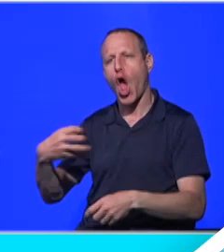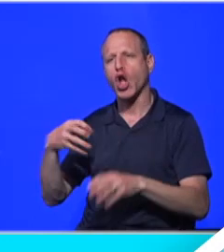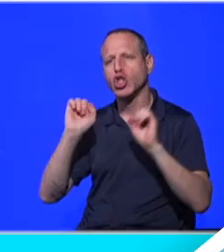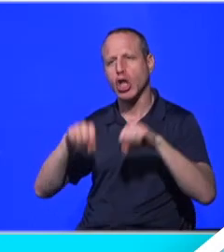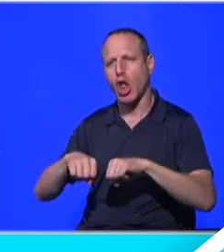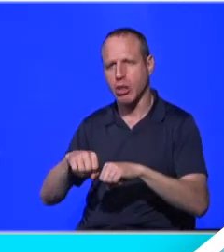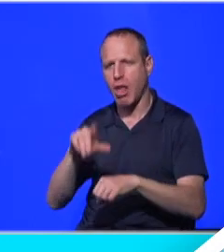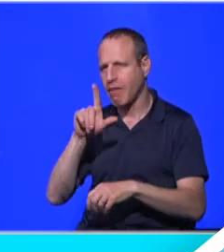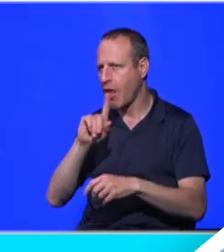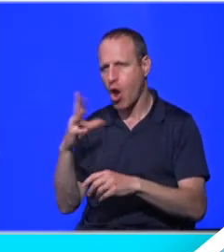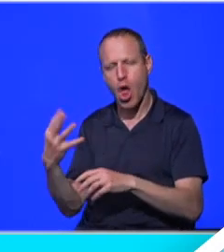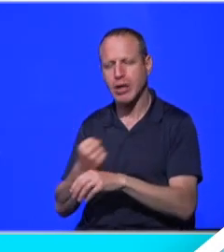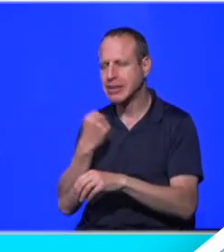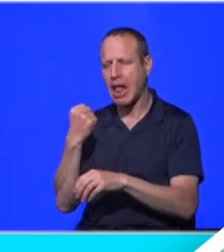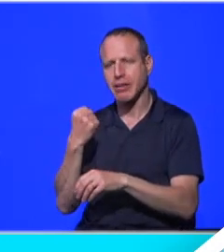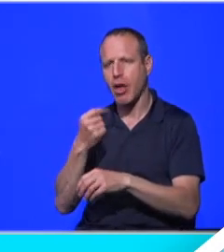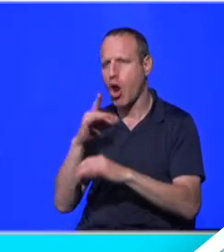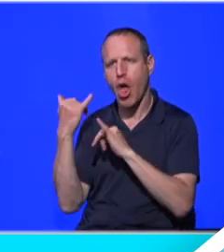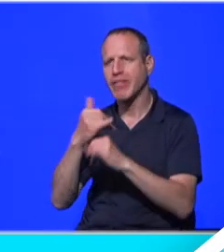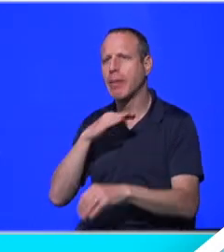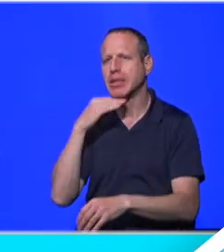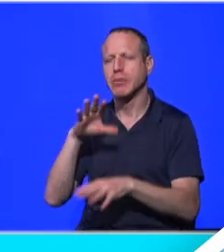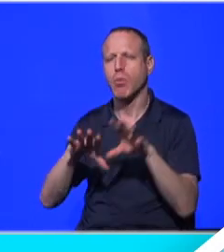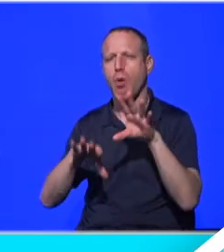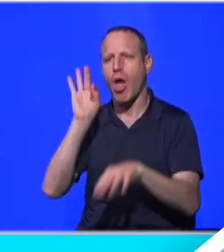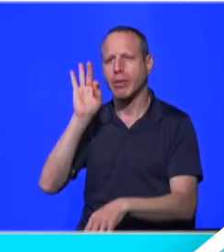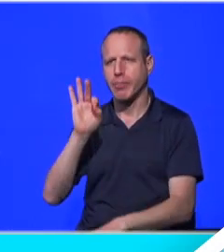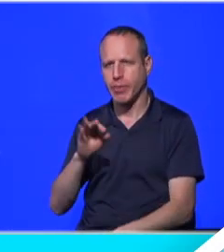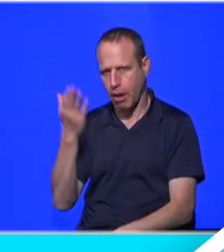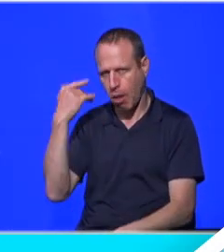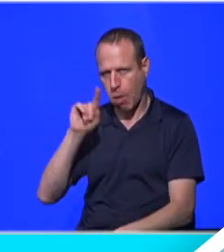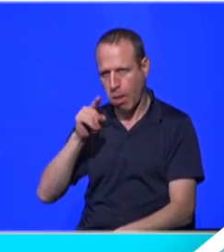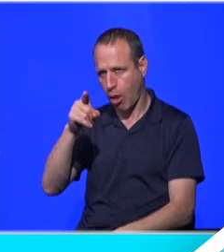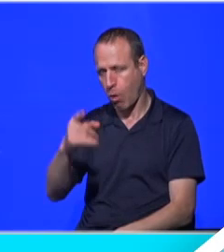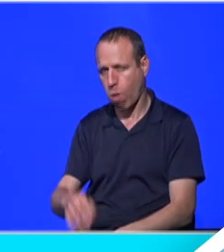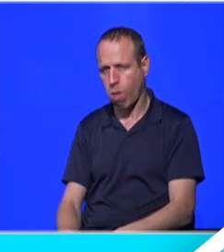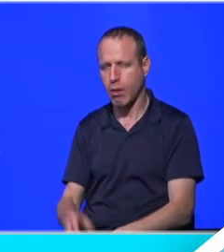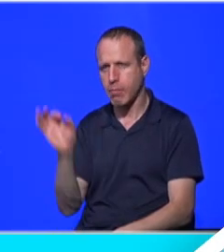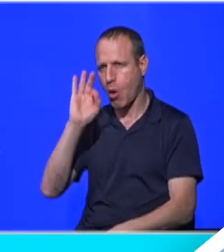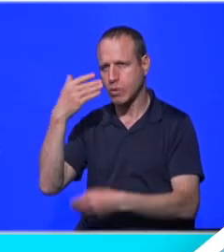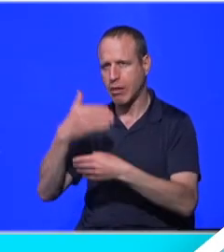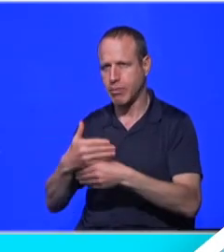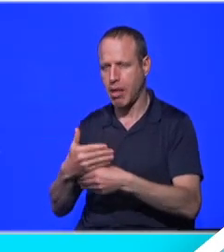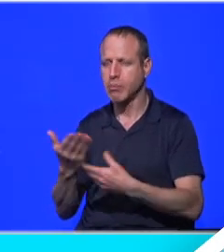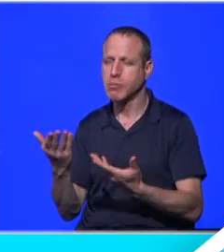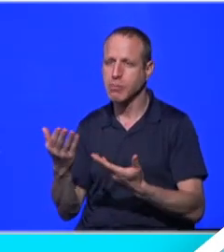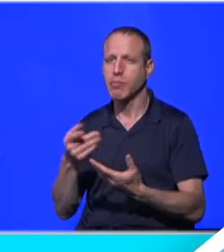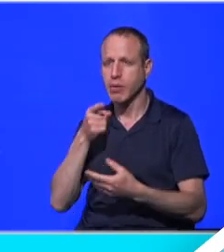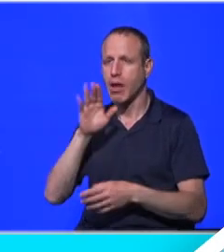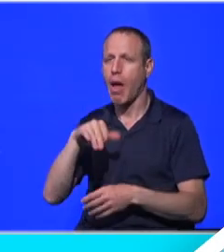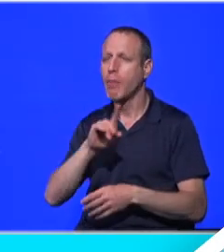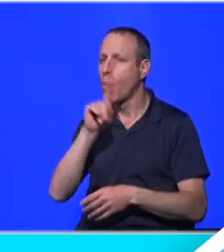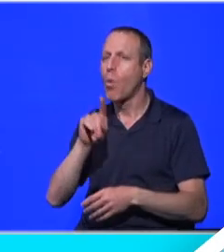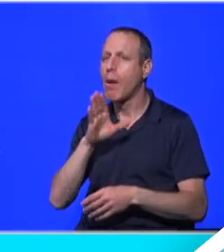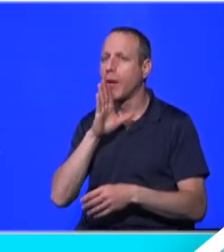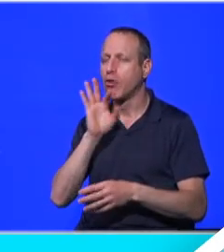למעשה לא הצלחת, לא הבאת מספיק בוחרים, היית רחוק מאחוז החסימה, זה גם אולי בעיה של